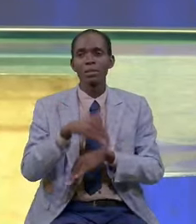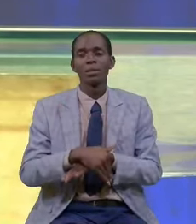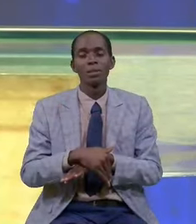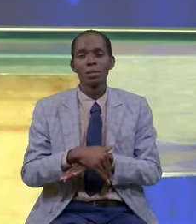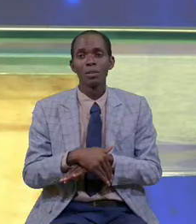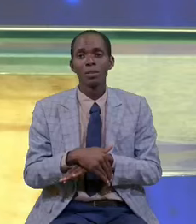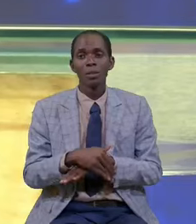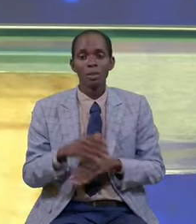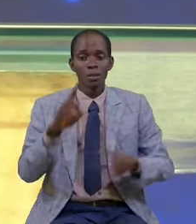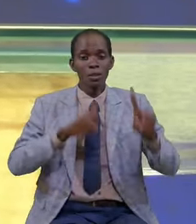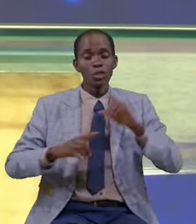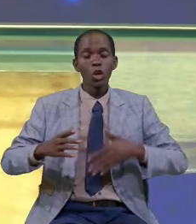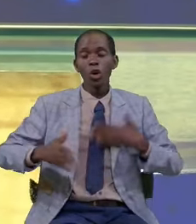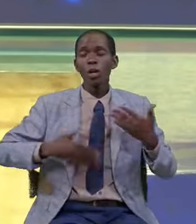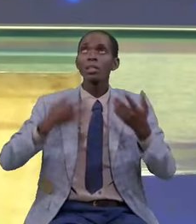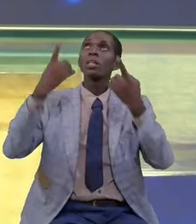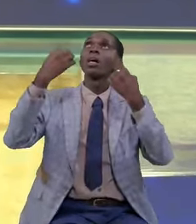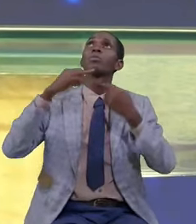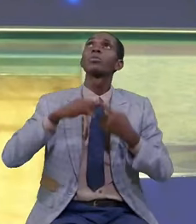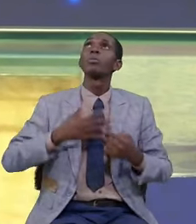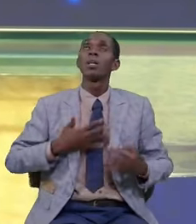La joie est venue dans ma vie.